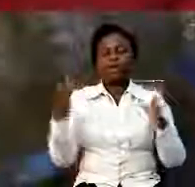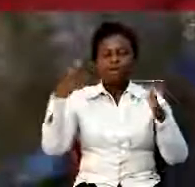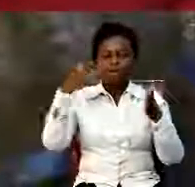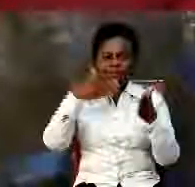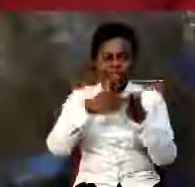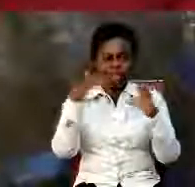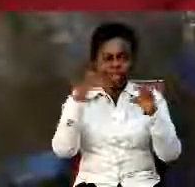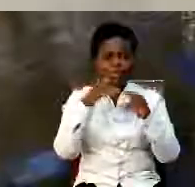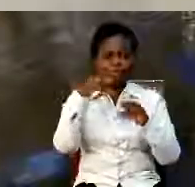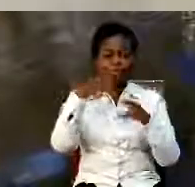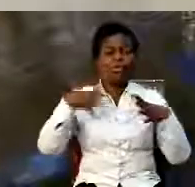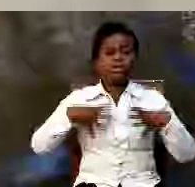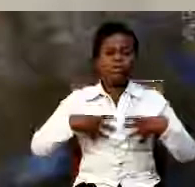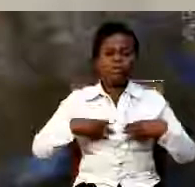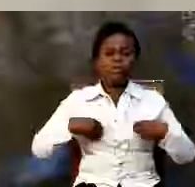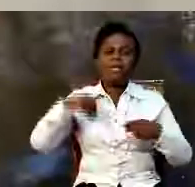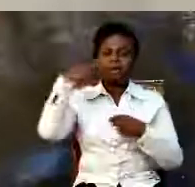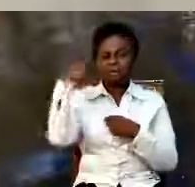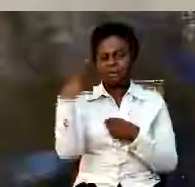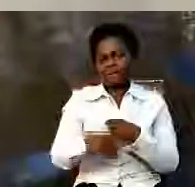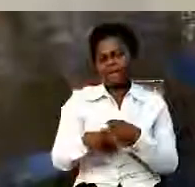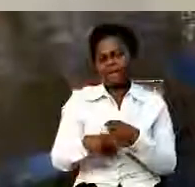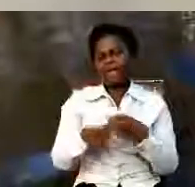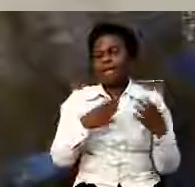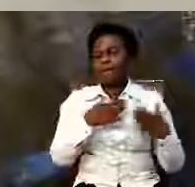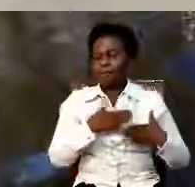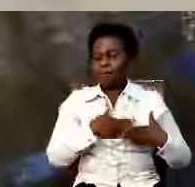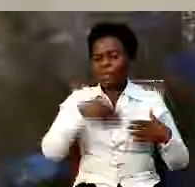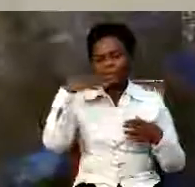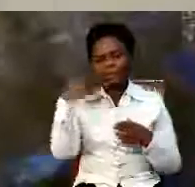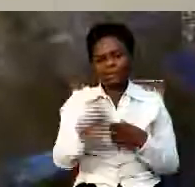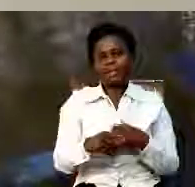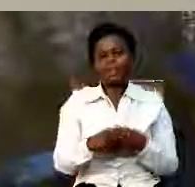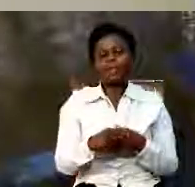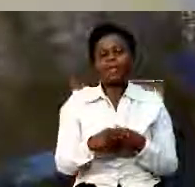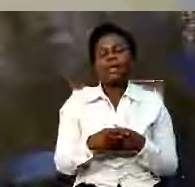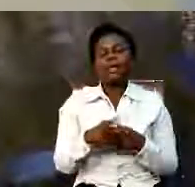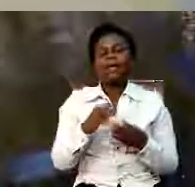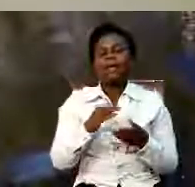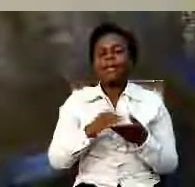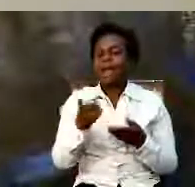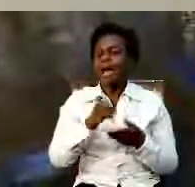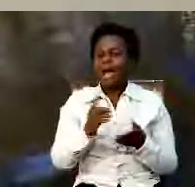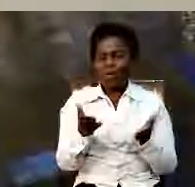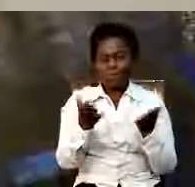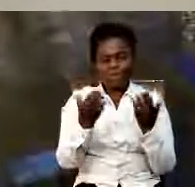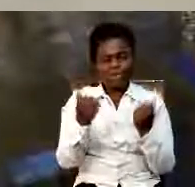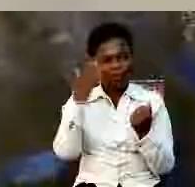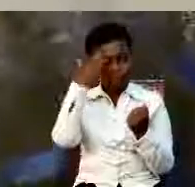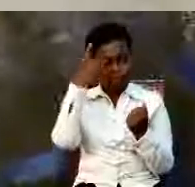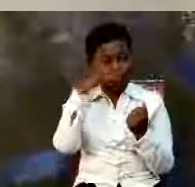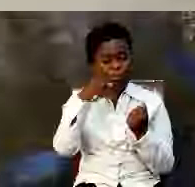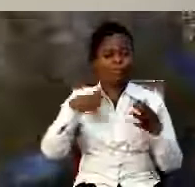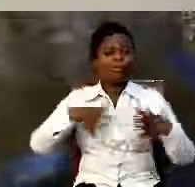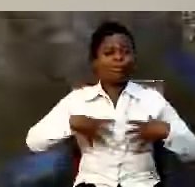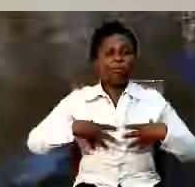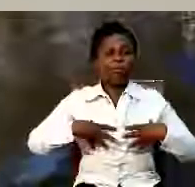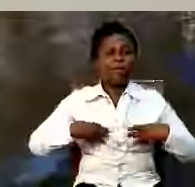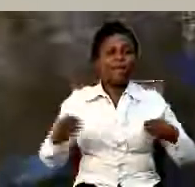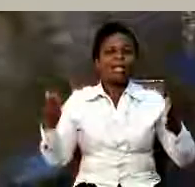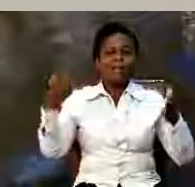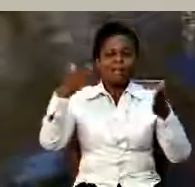ujumbe kwamba unamkubali sana na unampenda. Na hawezi kujua kwamba unamkubali